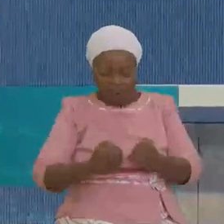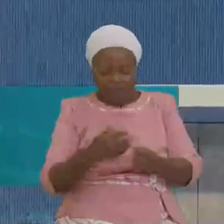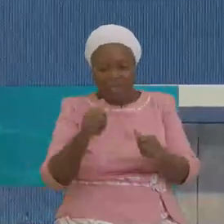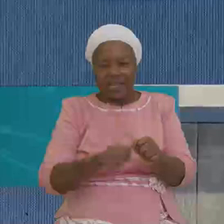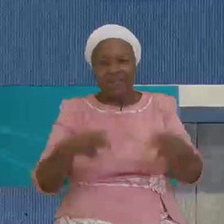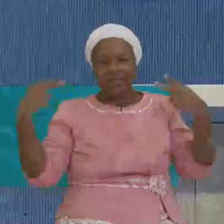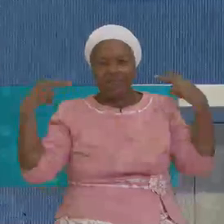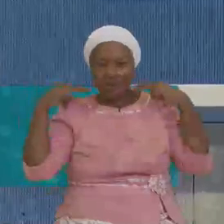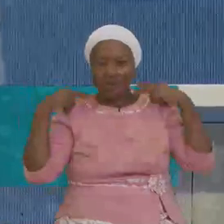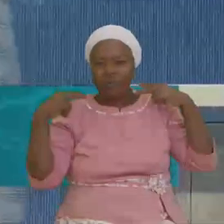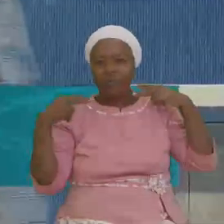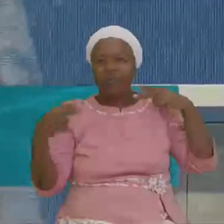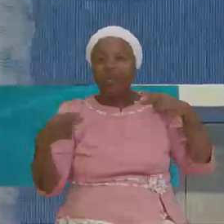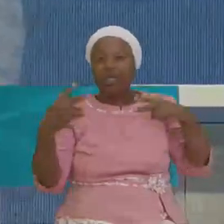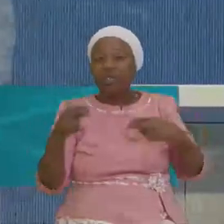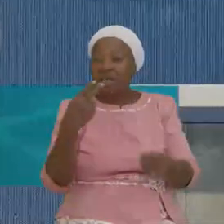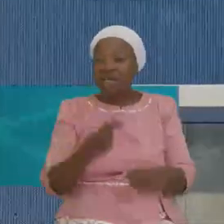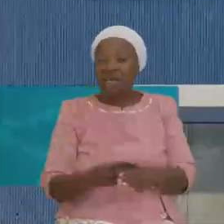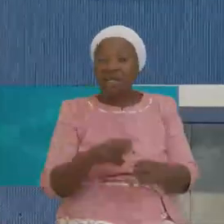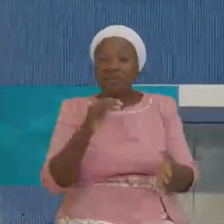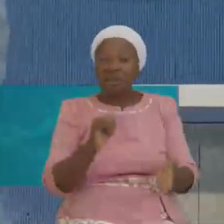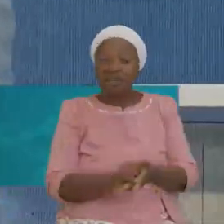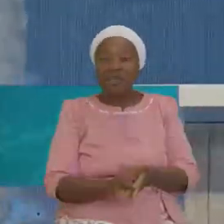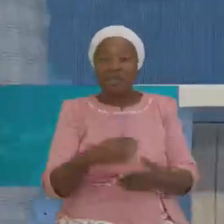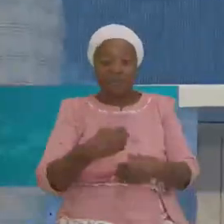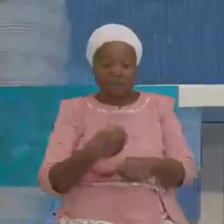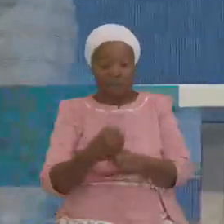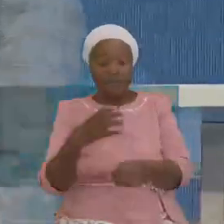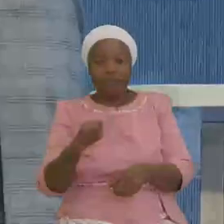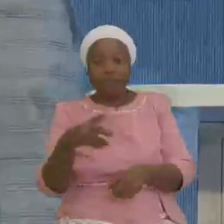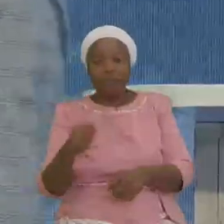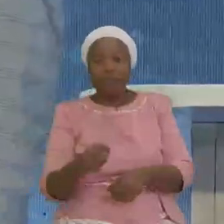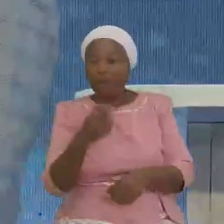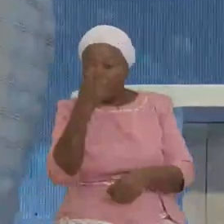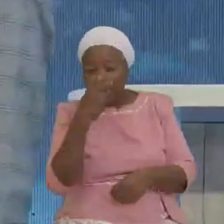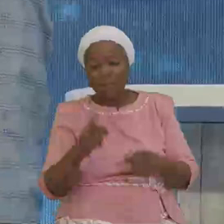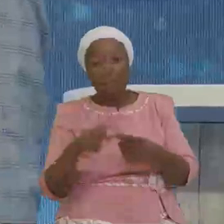le nom qui donne le miracle, le nom qui brise toujours,